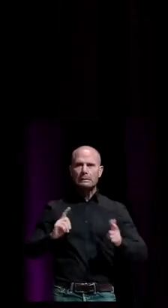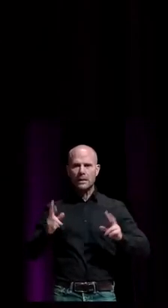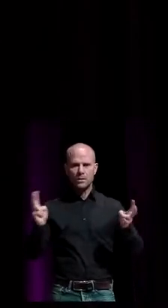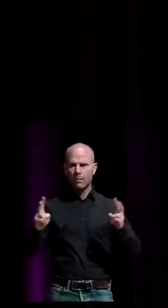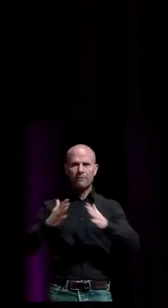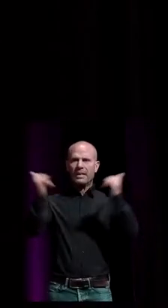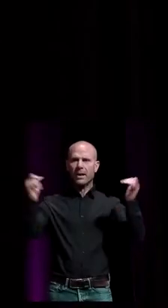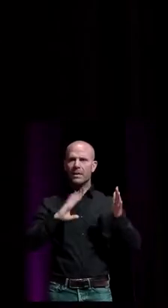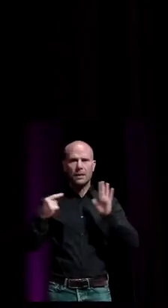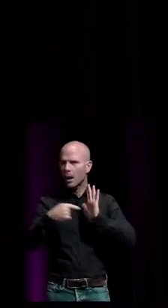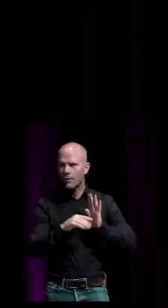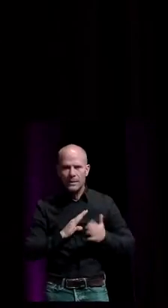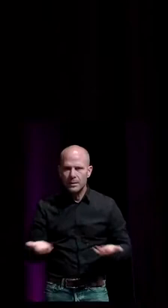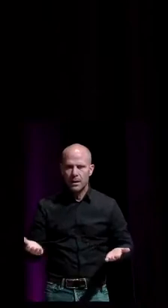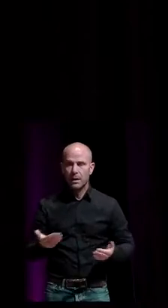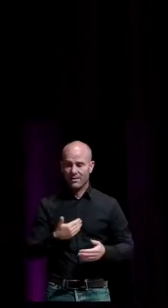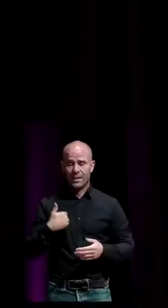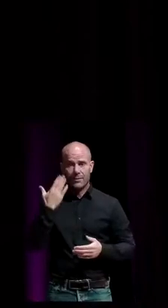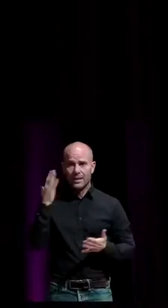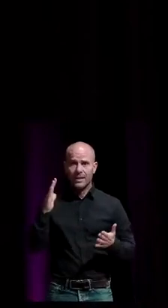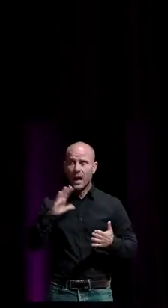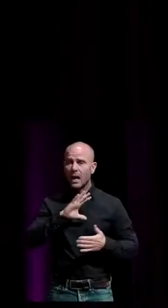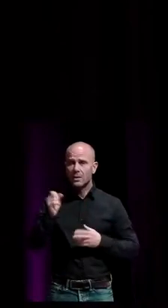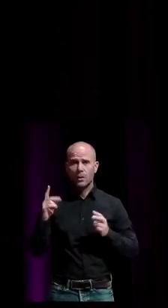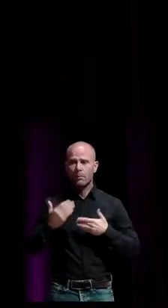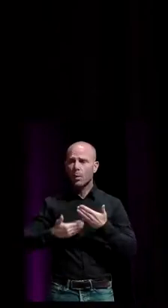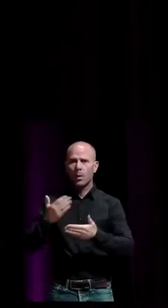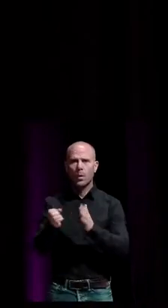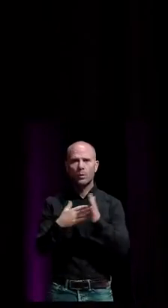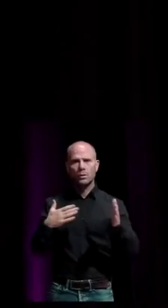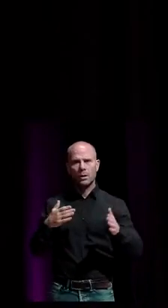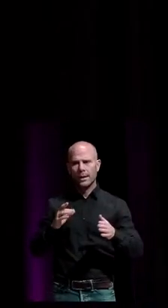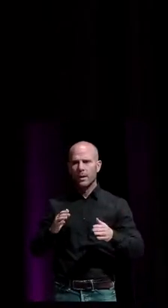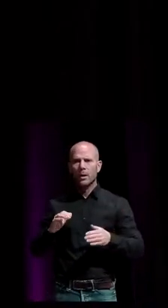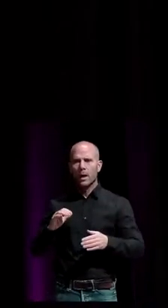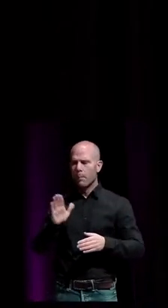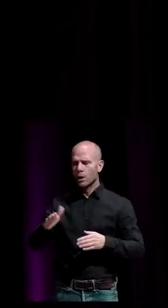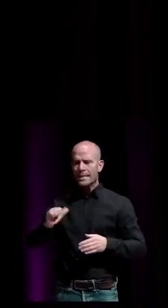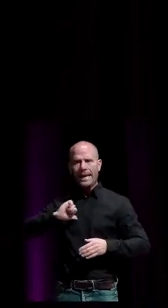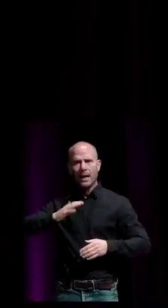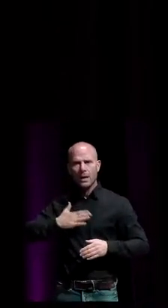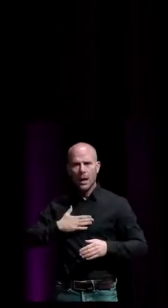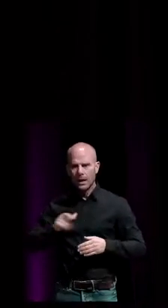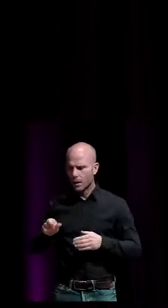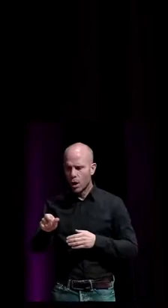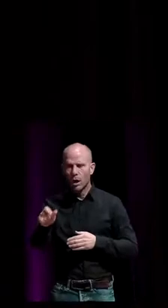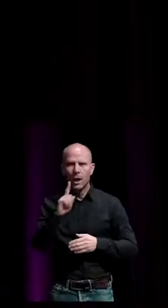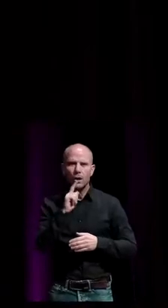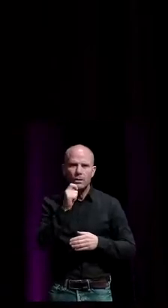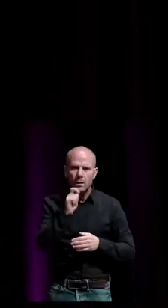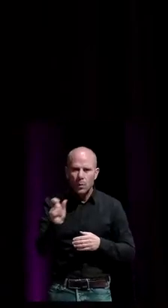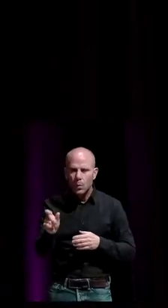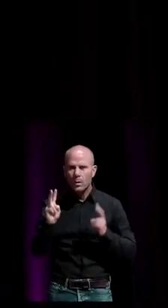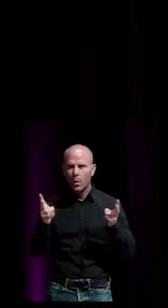det är väldigt mycket där. Vi vet ju inte allt som pågår, därför att det här sker liksom i barnens egna kanaler. Bakom lösenordsskydd och det är profilerat och